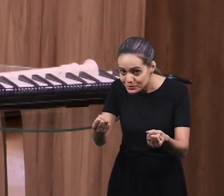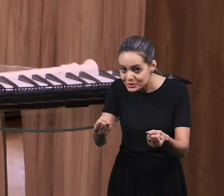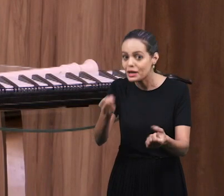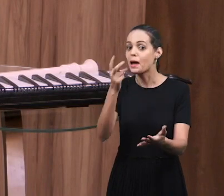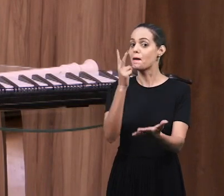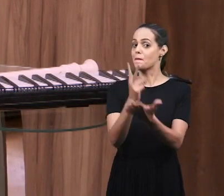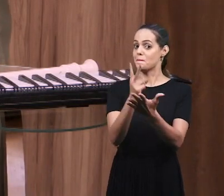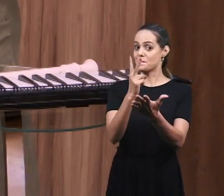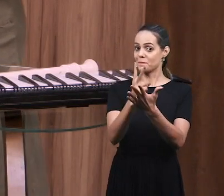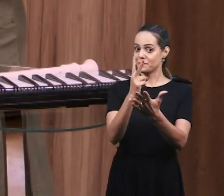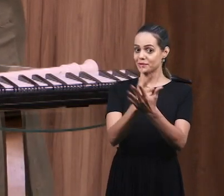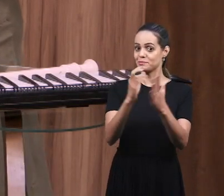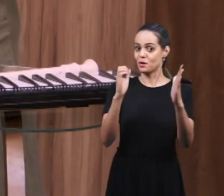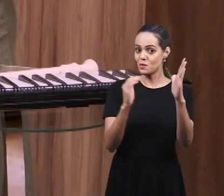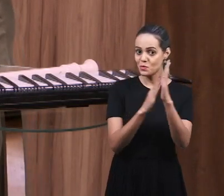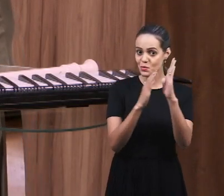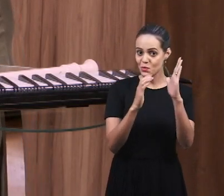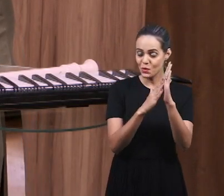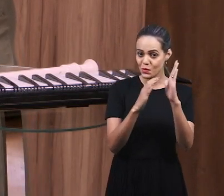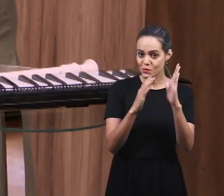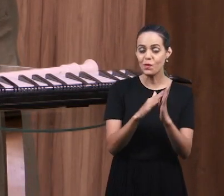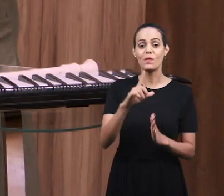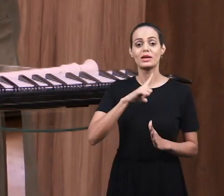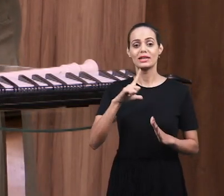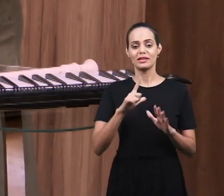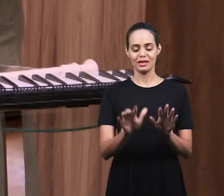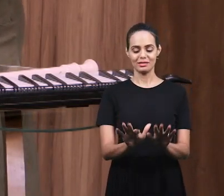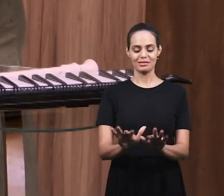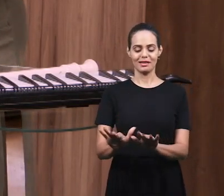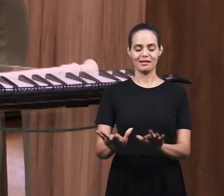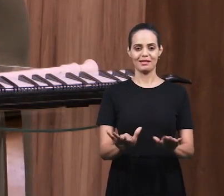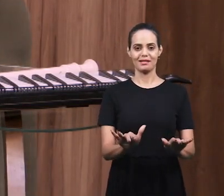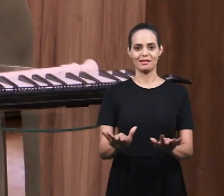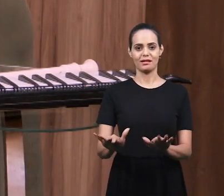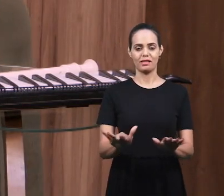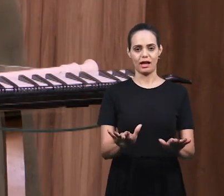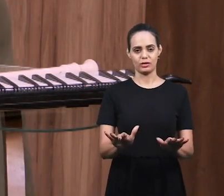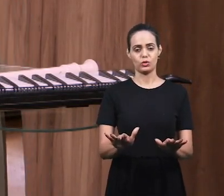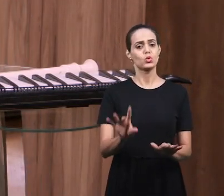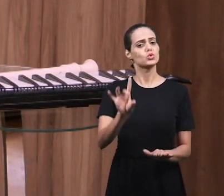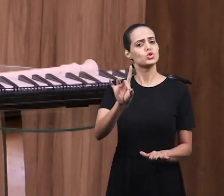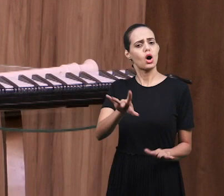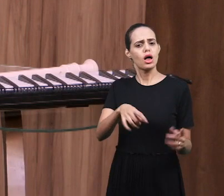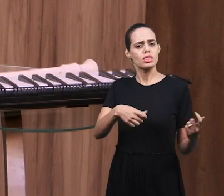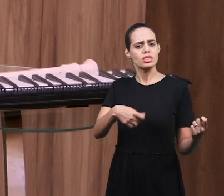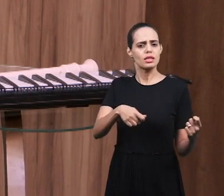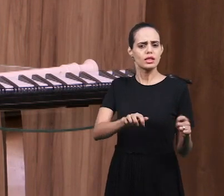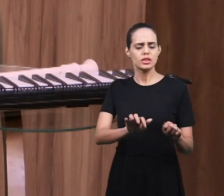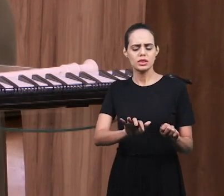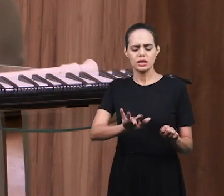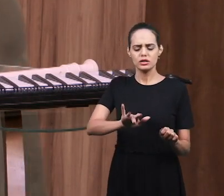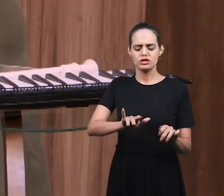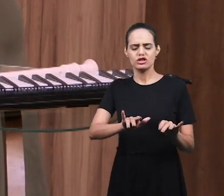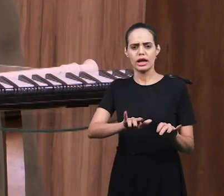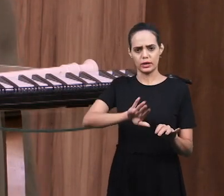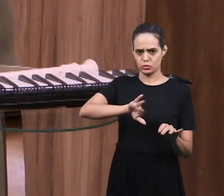Elle est la même que nous allons utiliser pour jouer l'instrument avec le clavier. Nous avons levé la